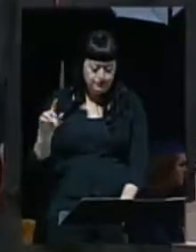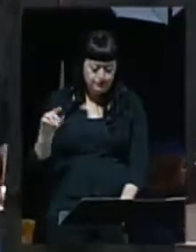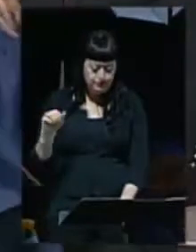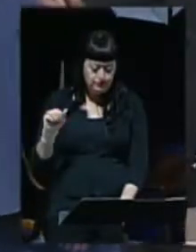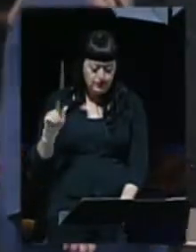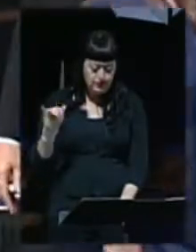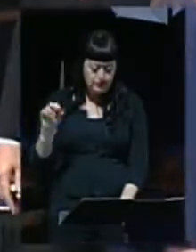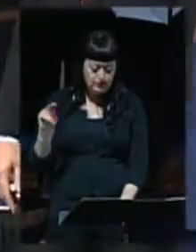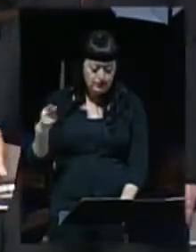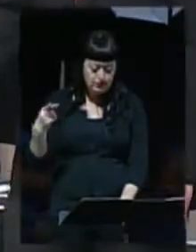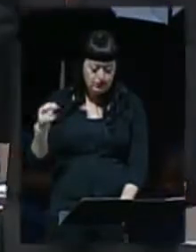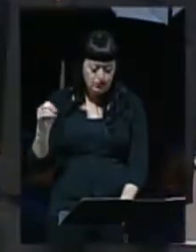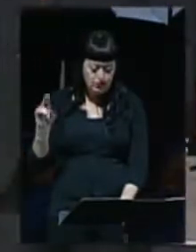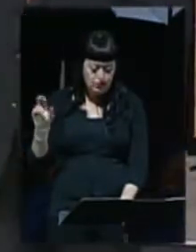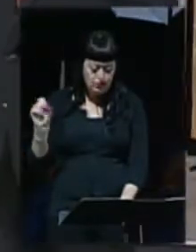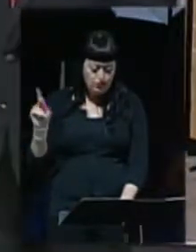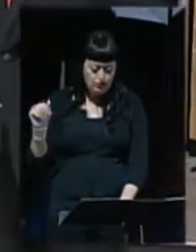Allison Hushka.